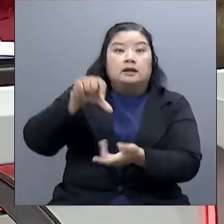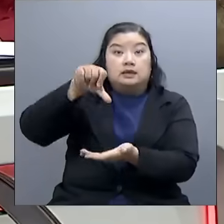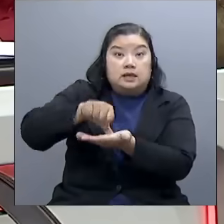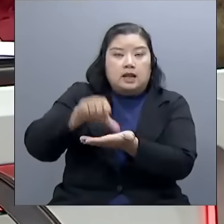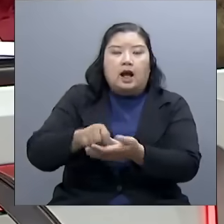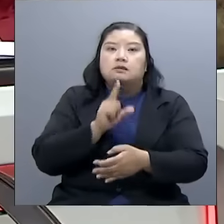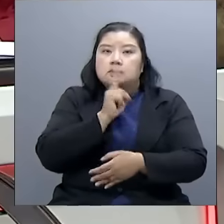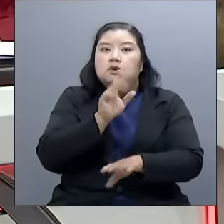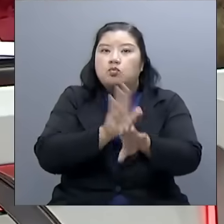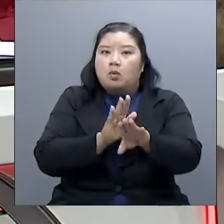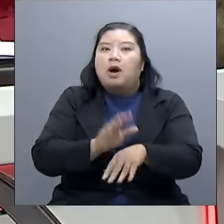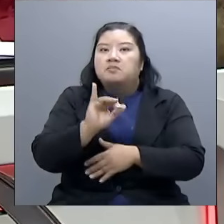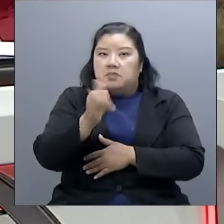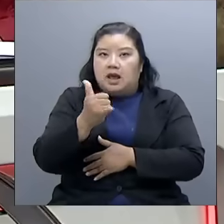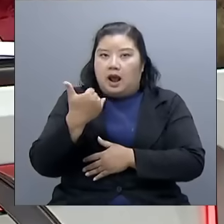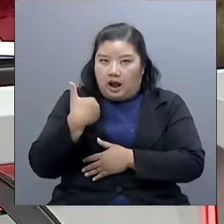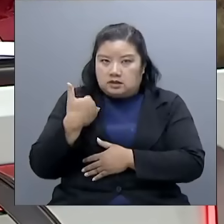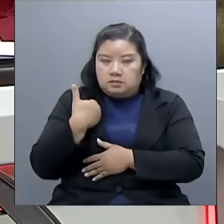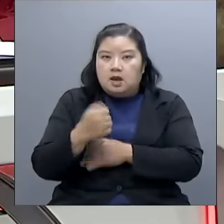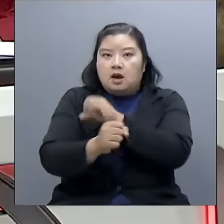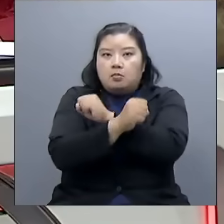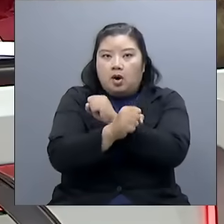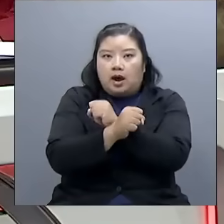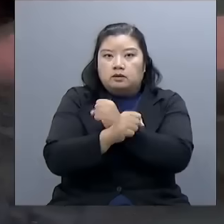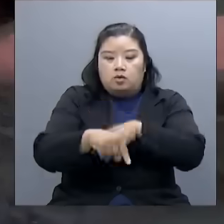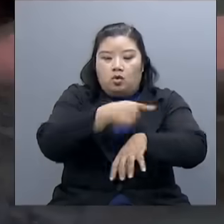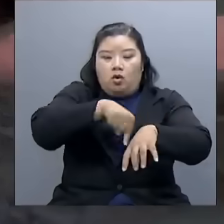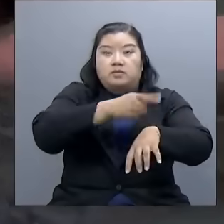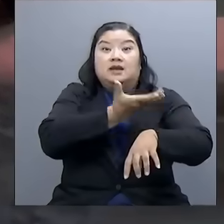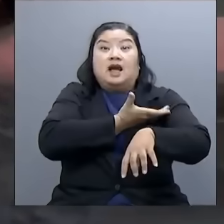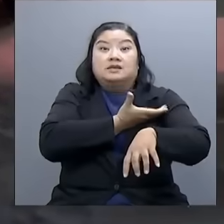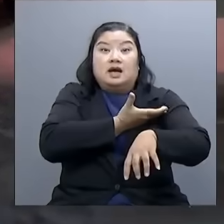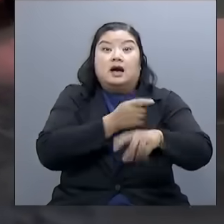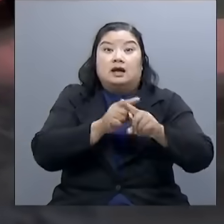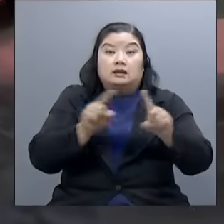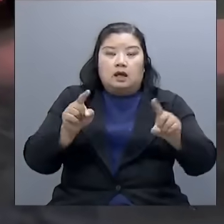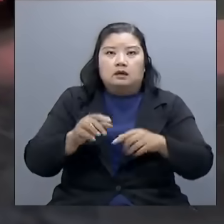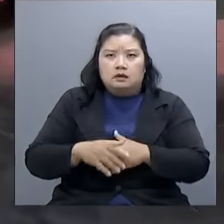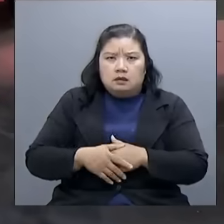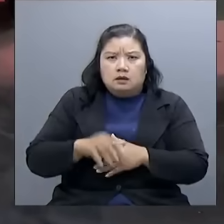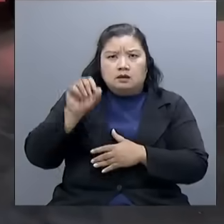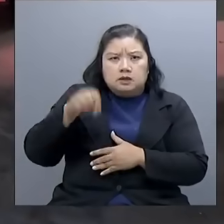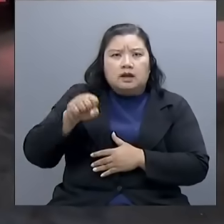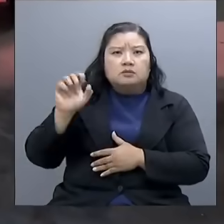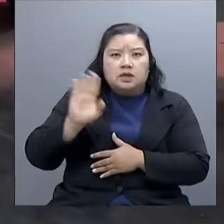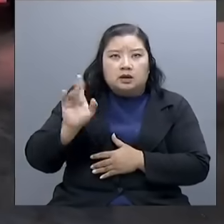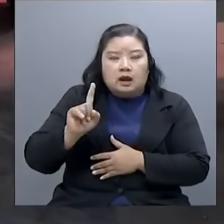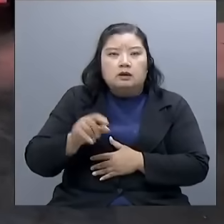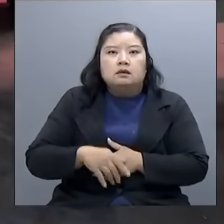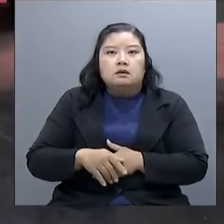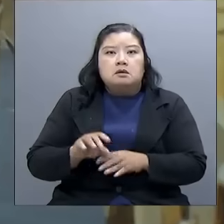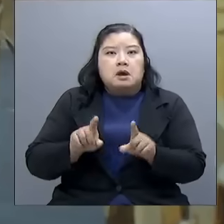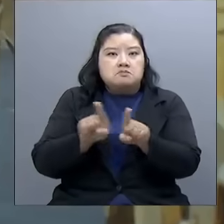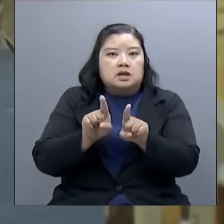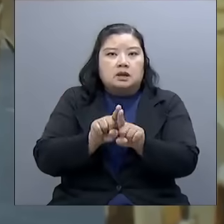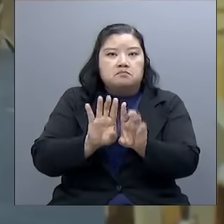จจะชิงโจมตีก่อนเพื่อเป็นการปกป้องกาซาแต่คุณทิพย์ตะวันความหมายคืออะไรนี่คือการเปิดหน้าในสงครามในครั้งนี้หรือเ